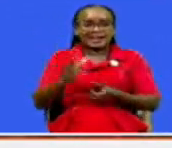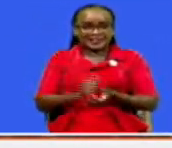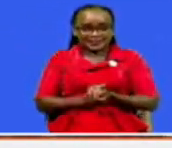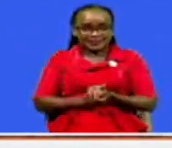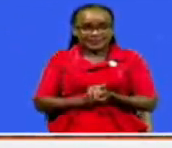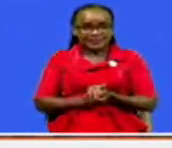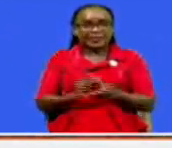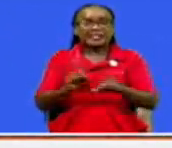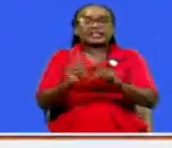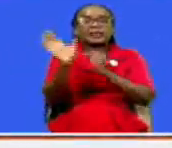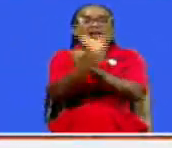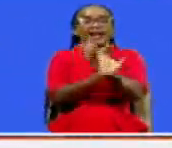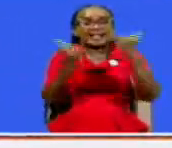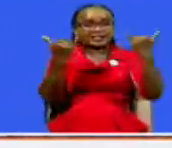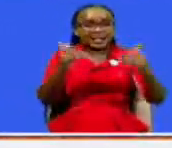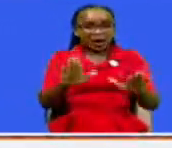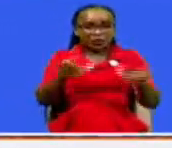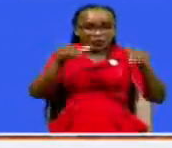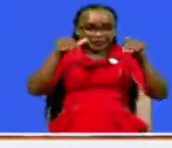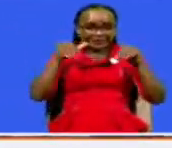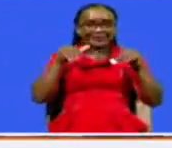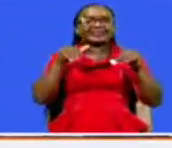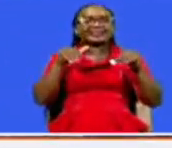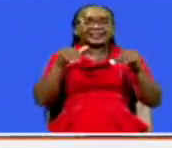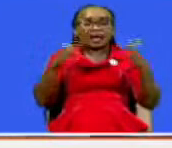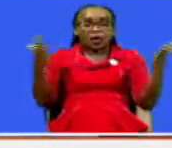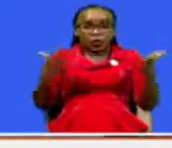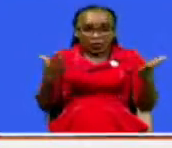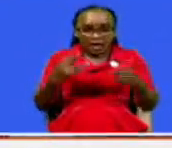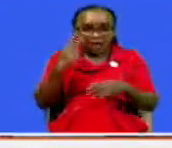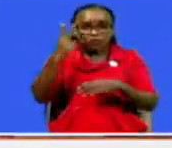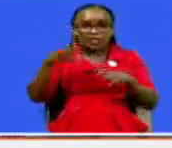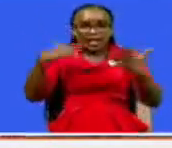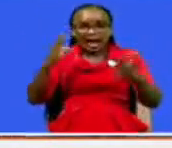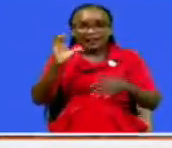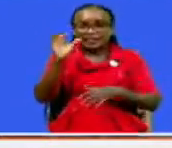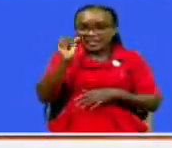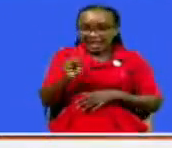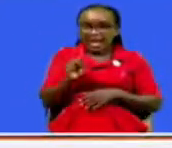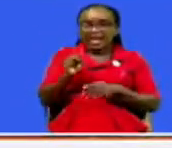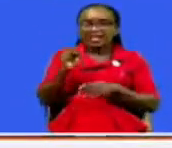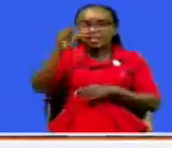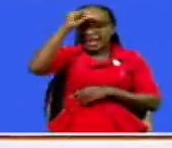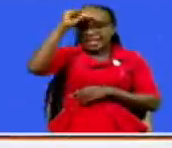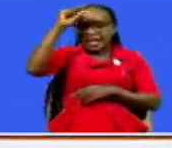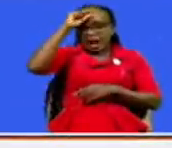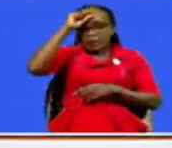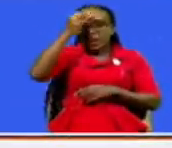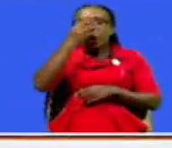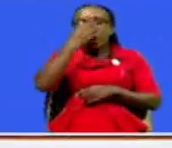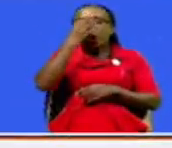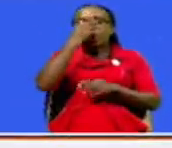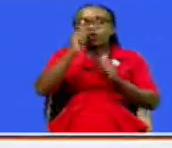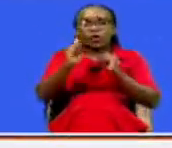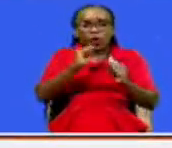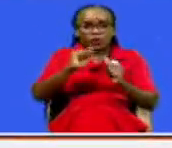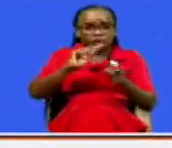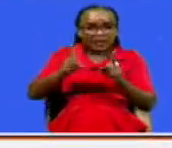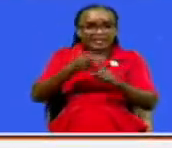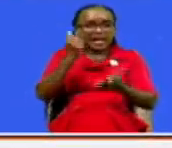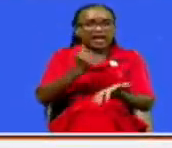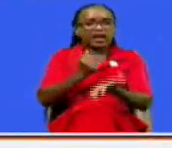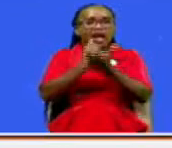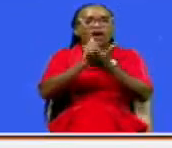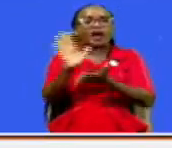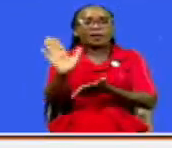6,500. Taifa sasa likisubiri kwa hamu na gamu orodha ya mawaziri kwenye serikali ya Ruto, ambao ndio watakaokuwa